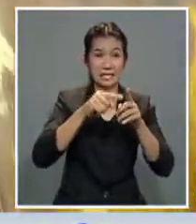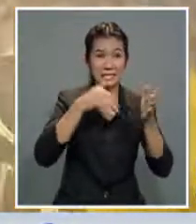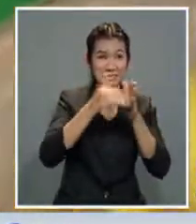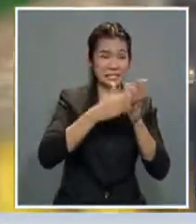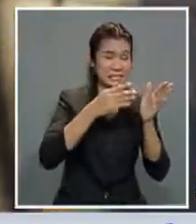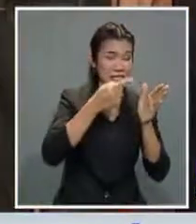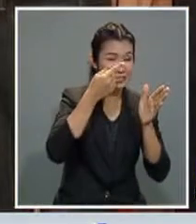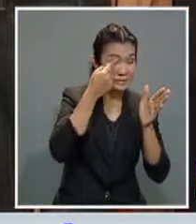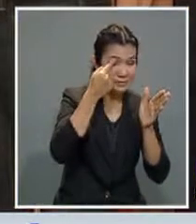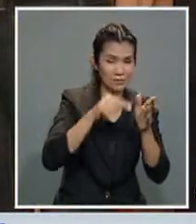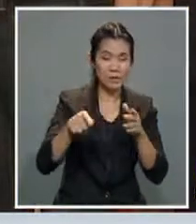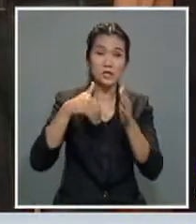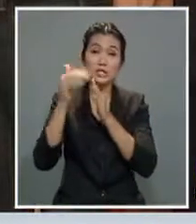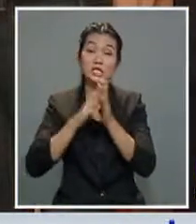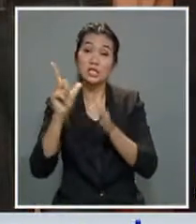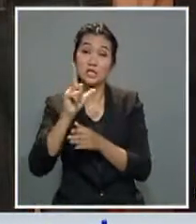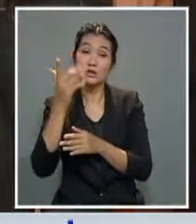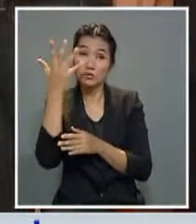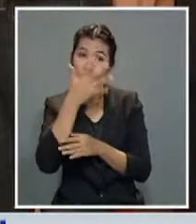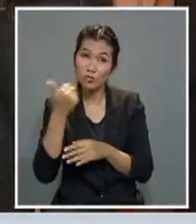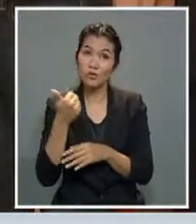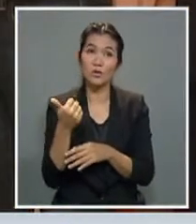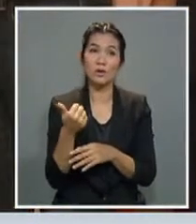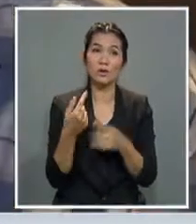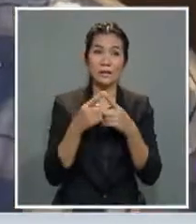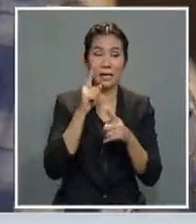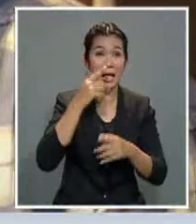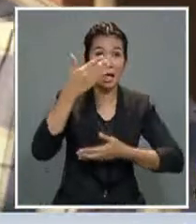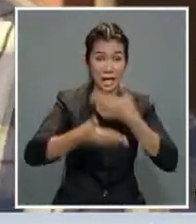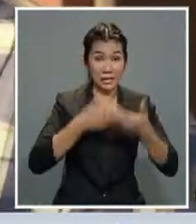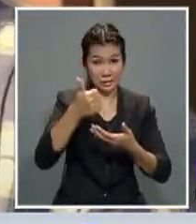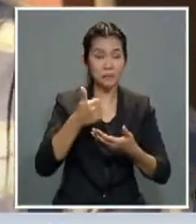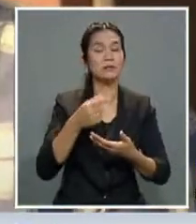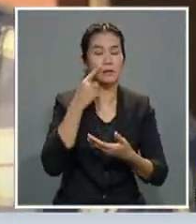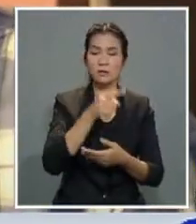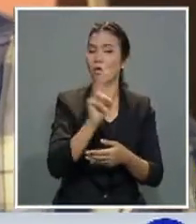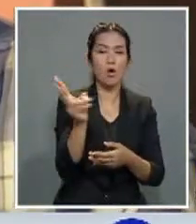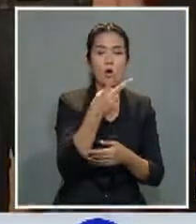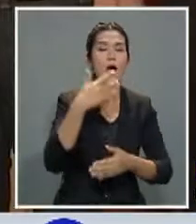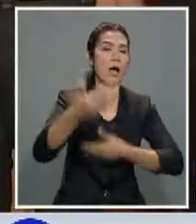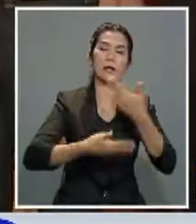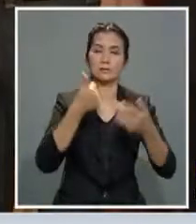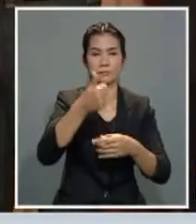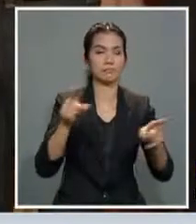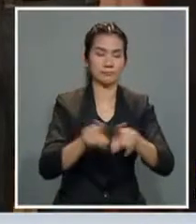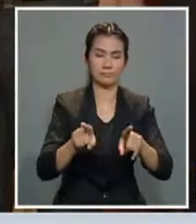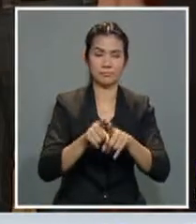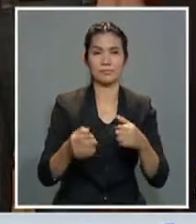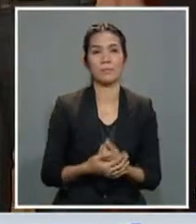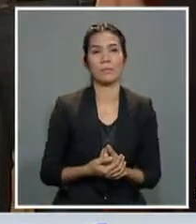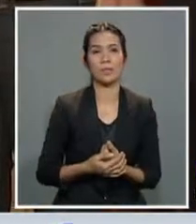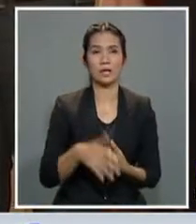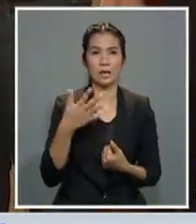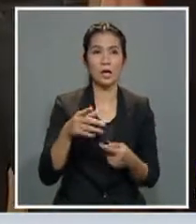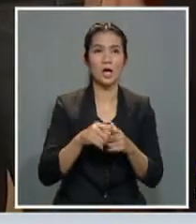หมถ้าแบบนี้จะสีจะเหลืองจะสวยแต่ถ้าถามว่าขายดีไหมครับทั้งคล้ำทั้งเหลืองก็ขายดีไหม แต่ผมอยากจะรู้ว่าถ้